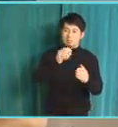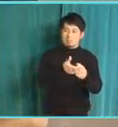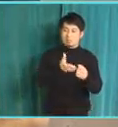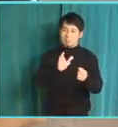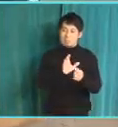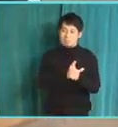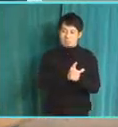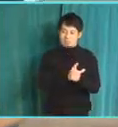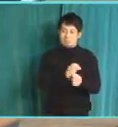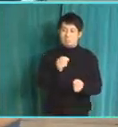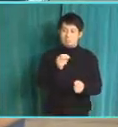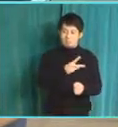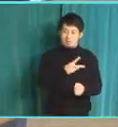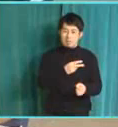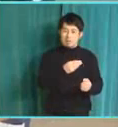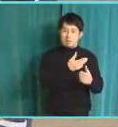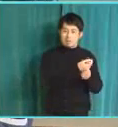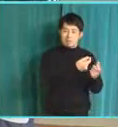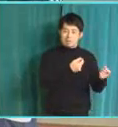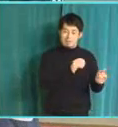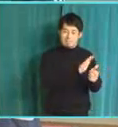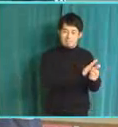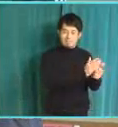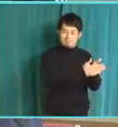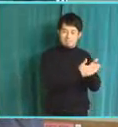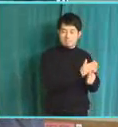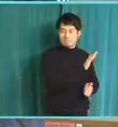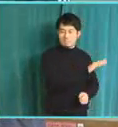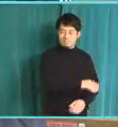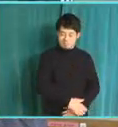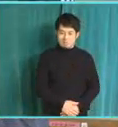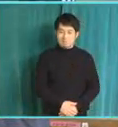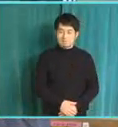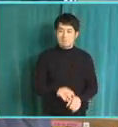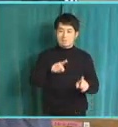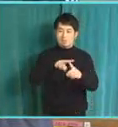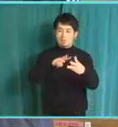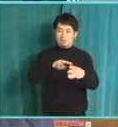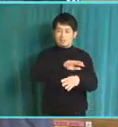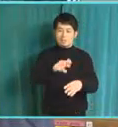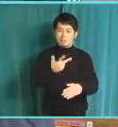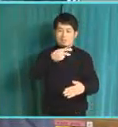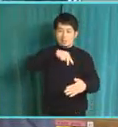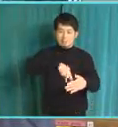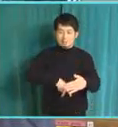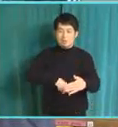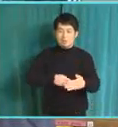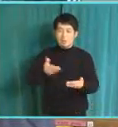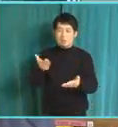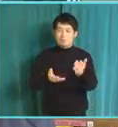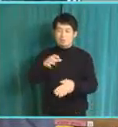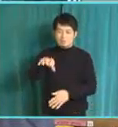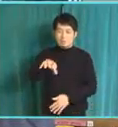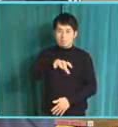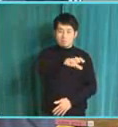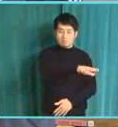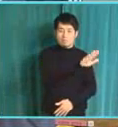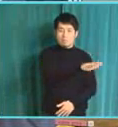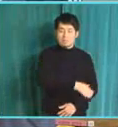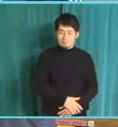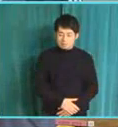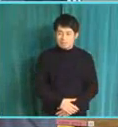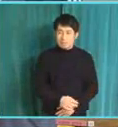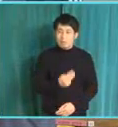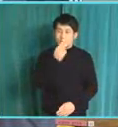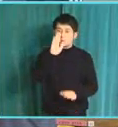はい、小田原市内にも保育園たくさんあります。園によって雰囲気ですとか立地条件な